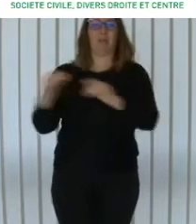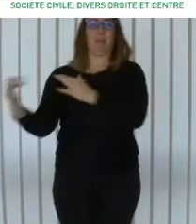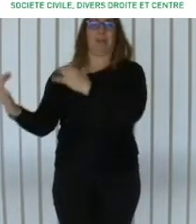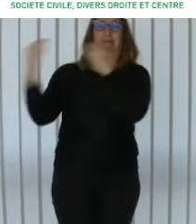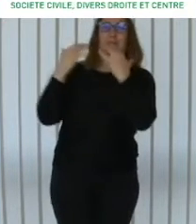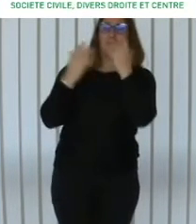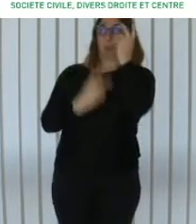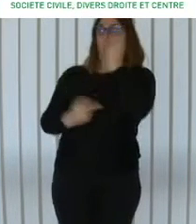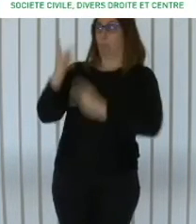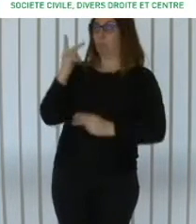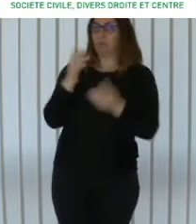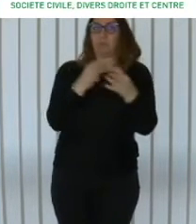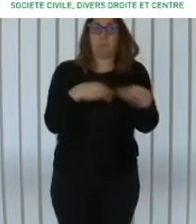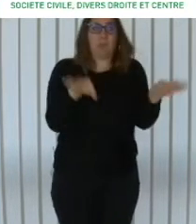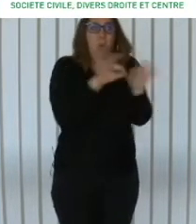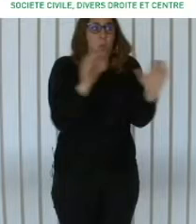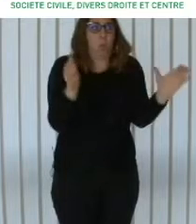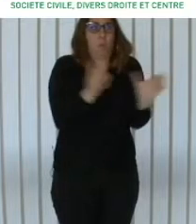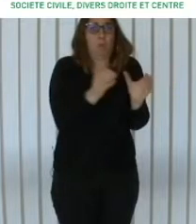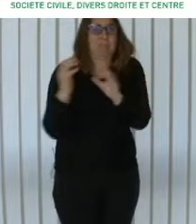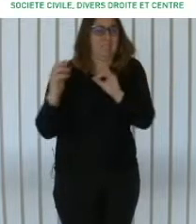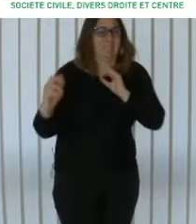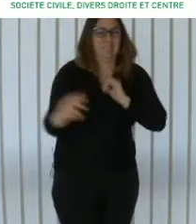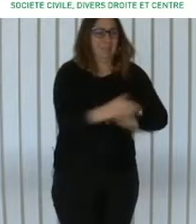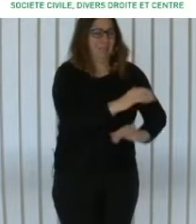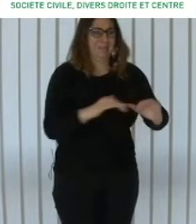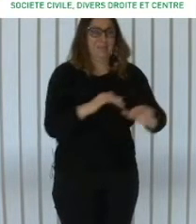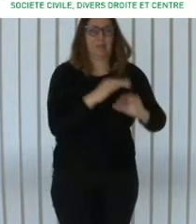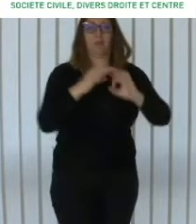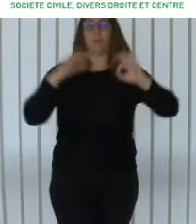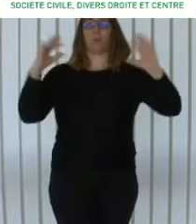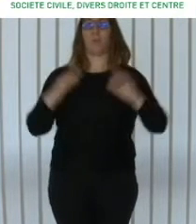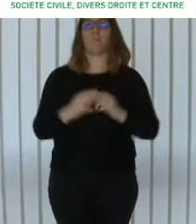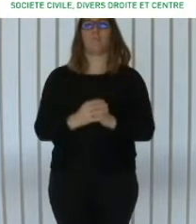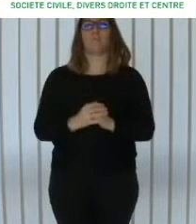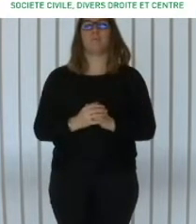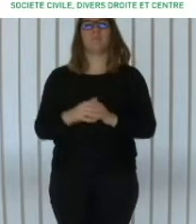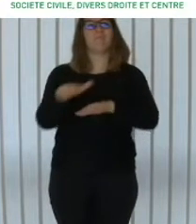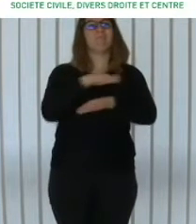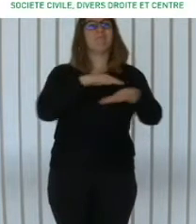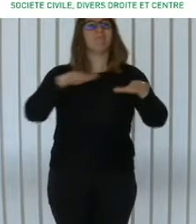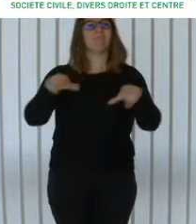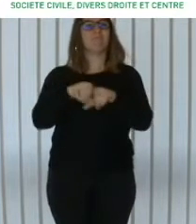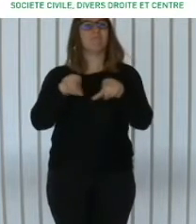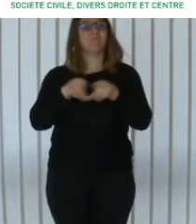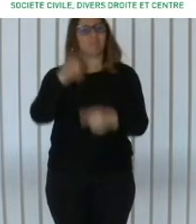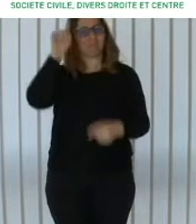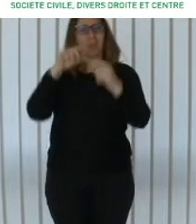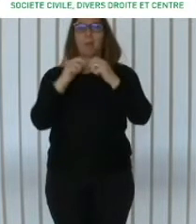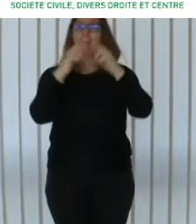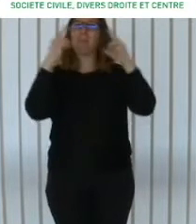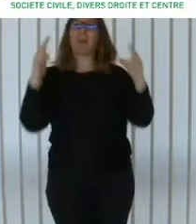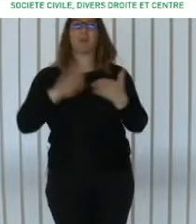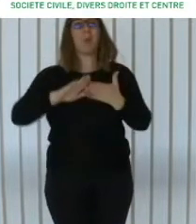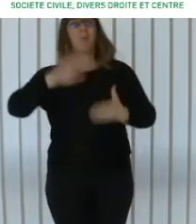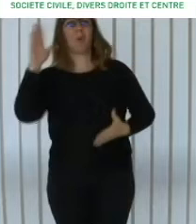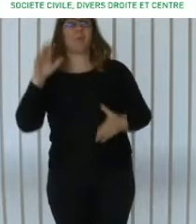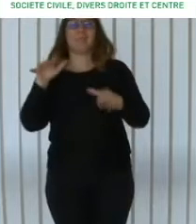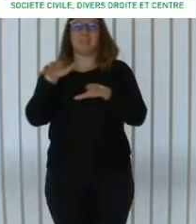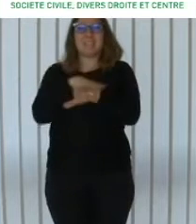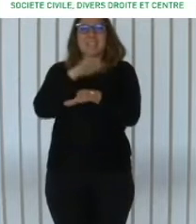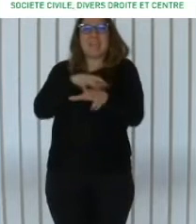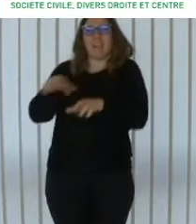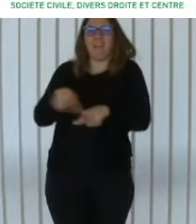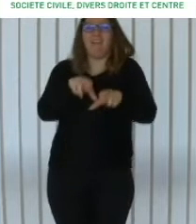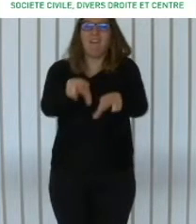plus nombreux dans une cour plus petite. Par ailleurs, on pourrait aussi parler de la passerelle piéton promise sur l'Isère pour